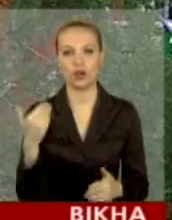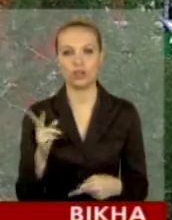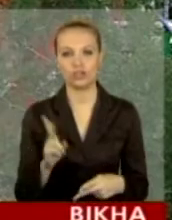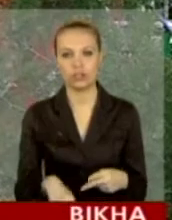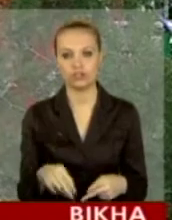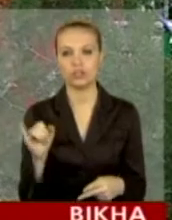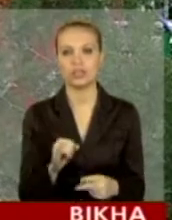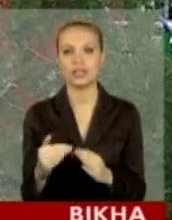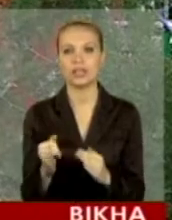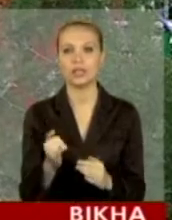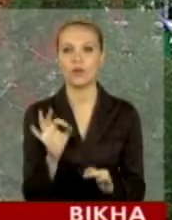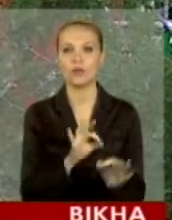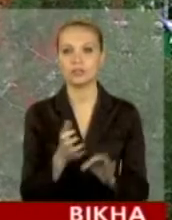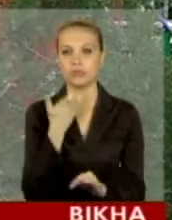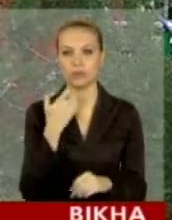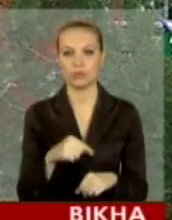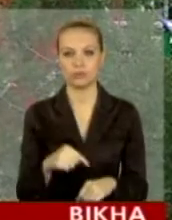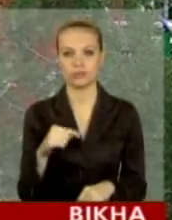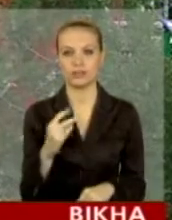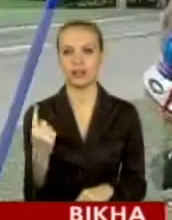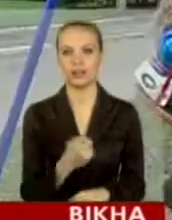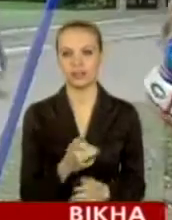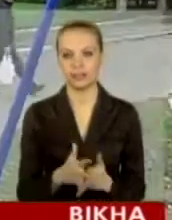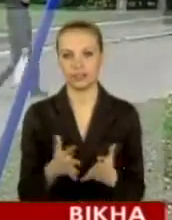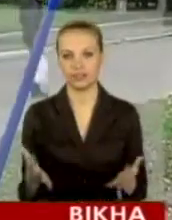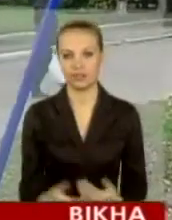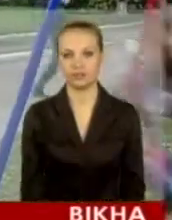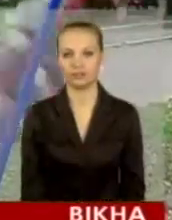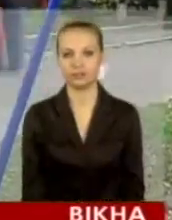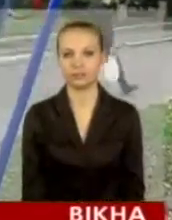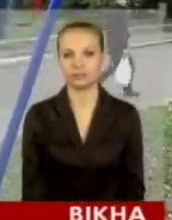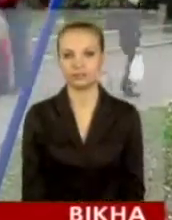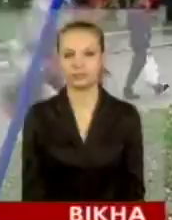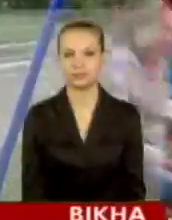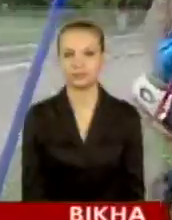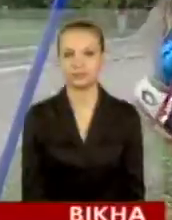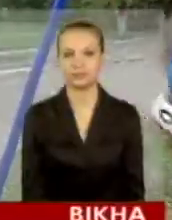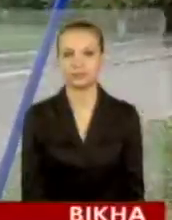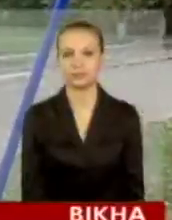закінчити, і осіннім теплом насолодитися на тиждень більше. Олена Флоренська, Данило Богачов, програма «Вікна» СТБ.